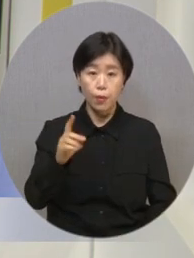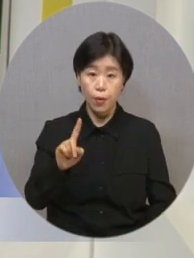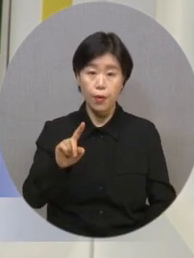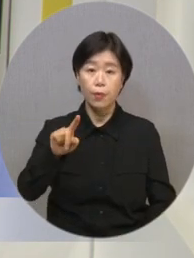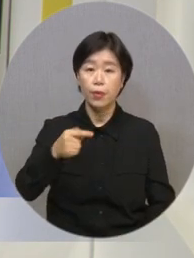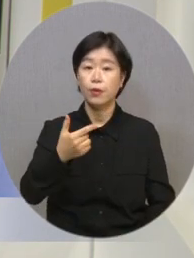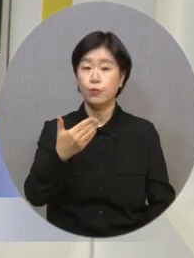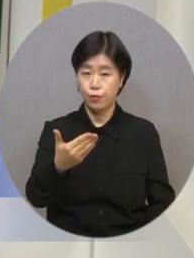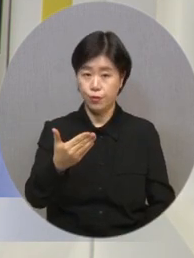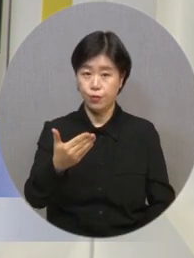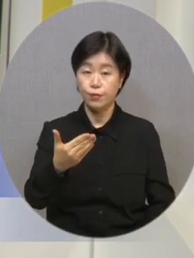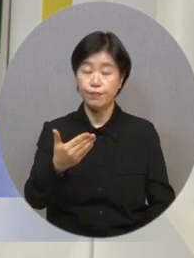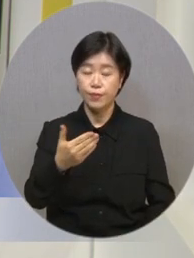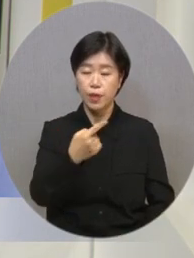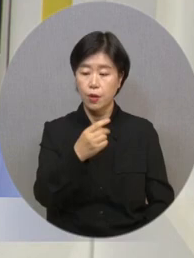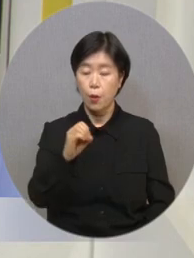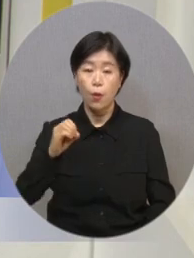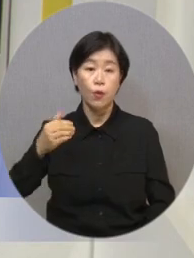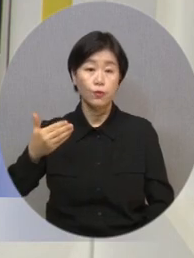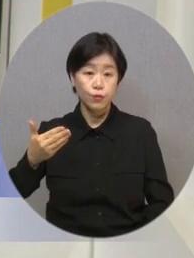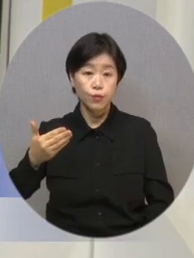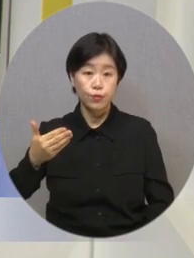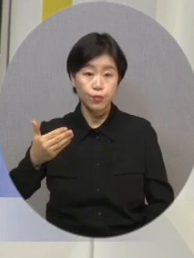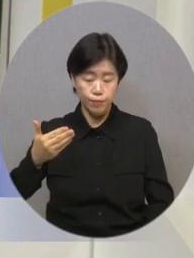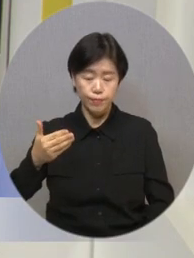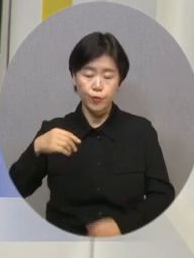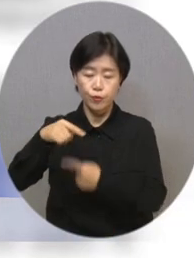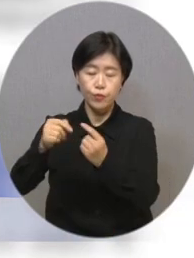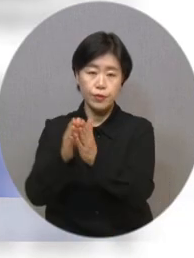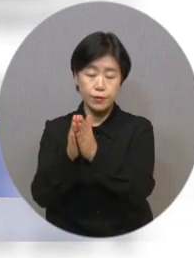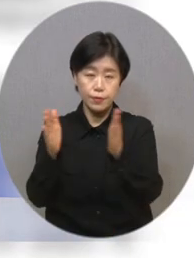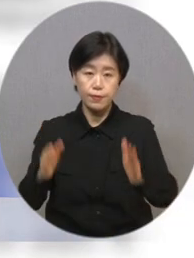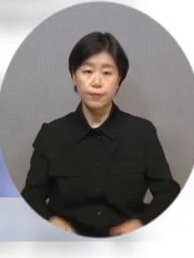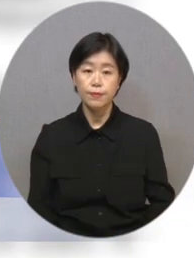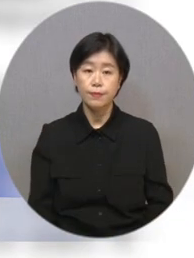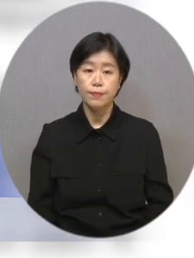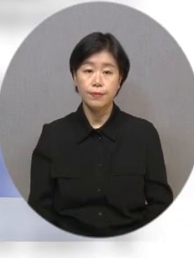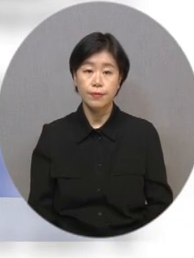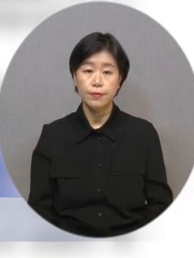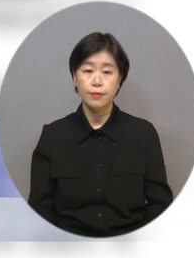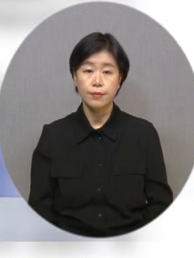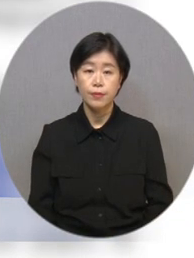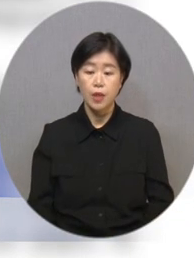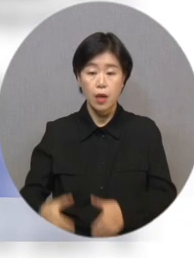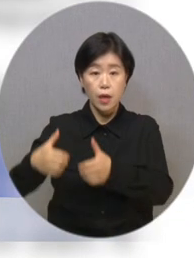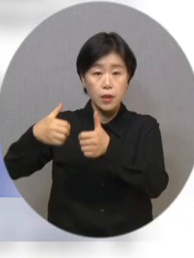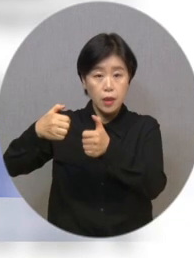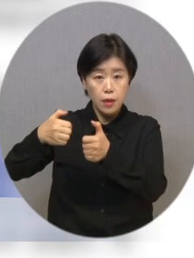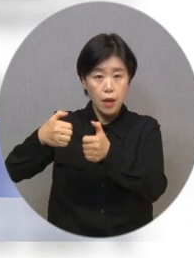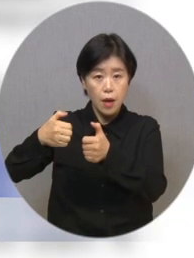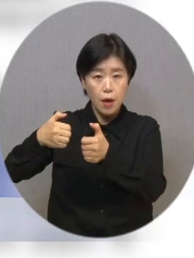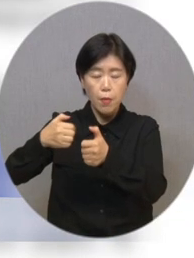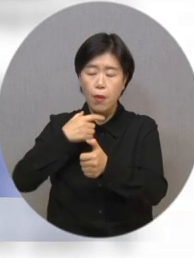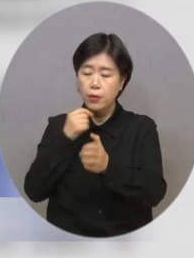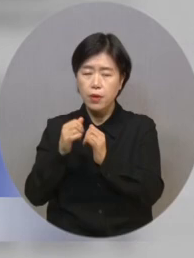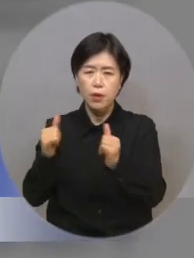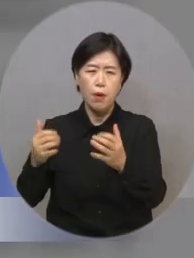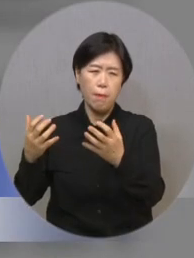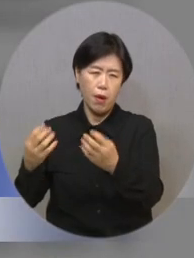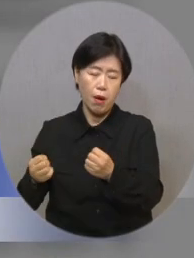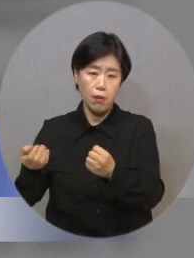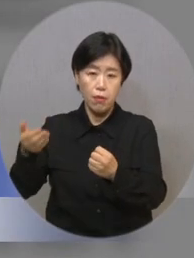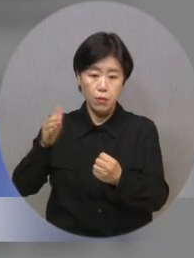109번 10 9번을 운영한다는 기사가 실렸습니다 복지부는 상담 수요를 대비해 현재 80명의